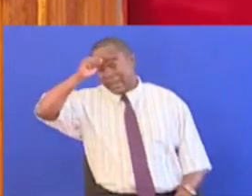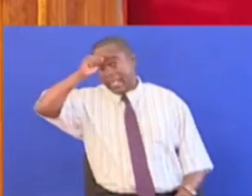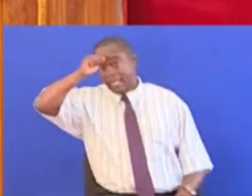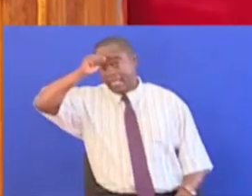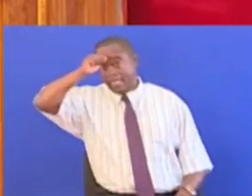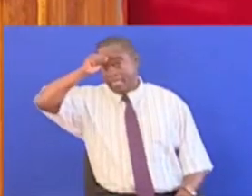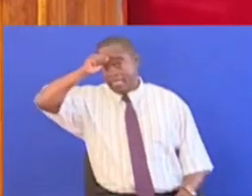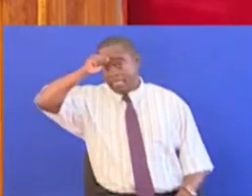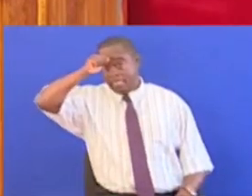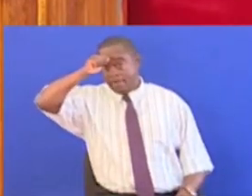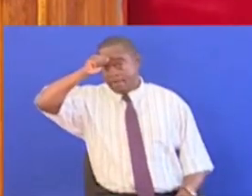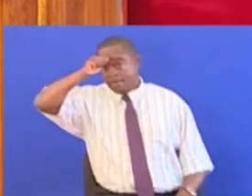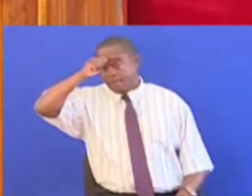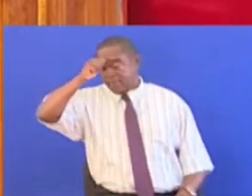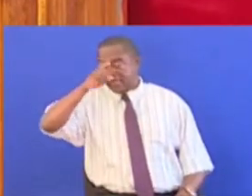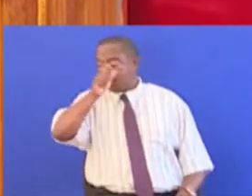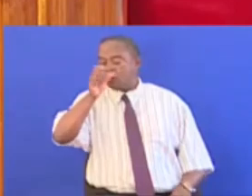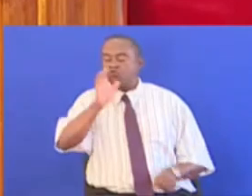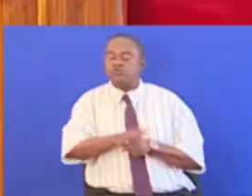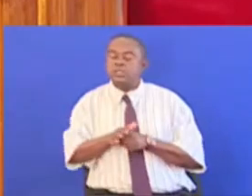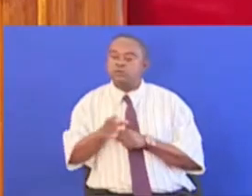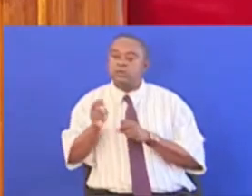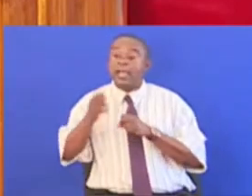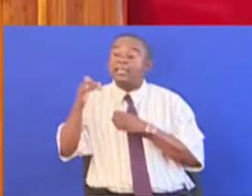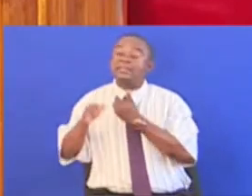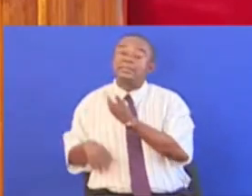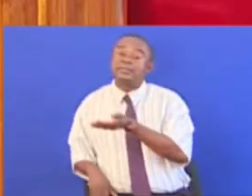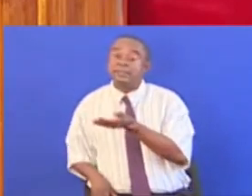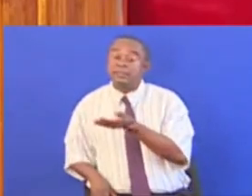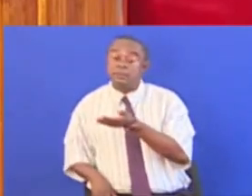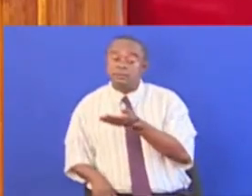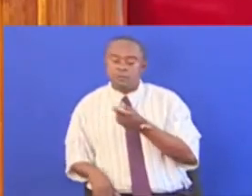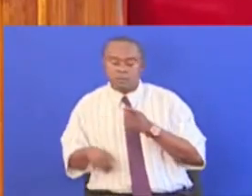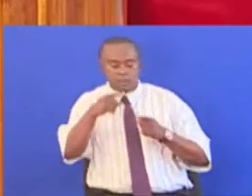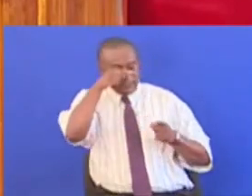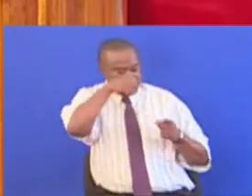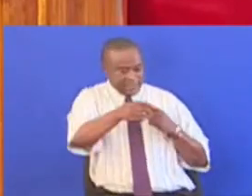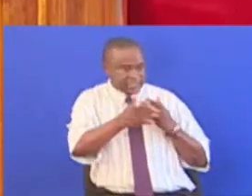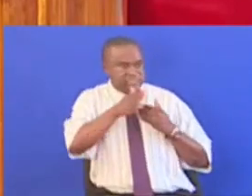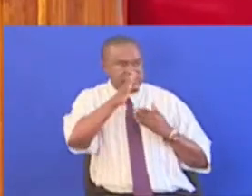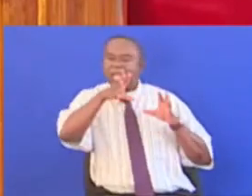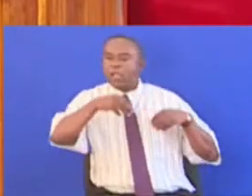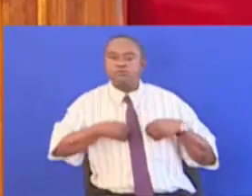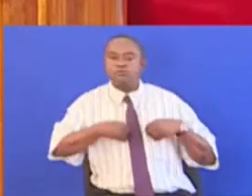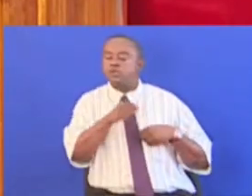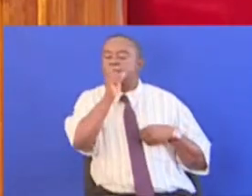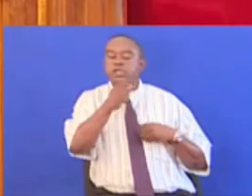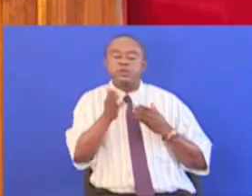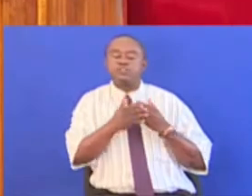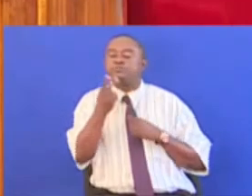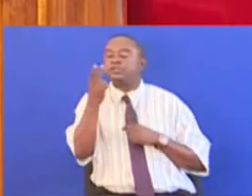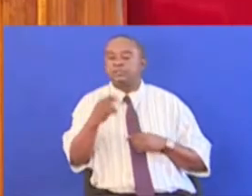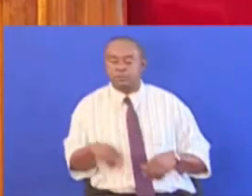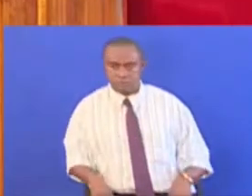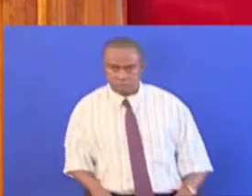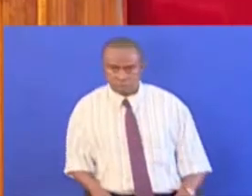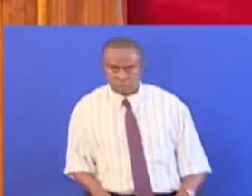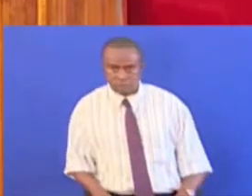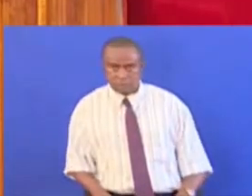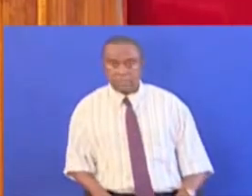India, India ina diaspora wengi sana nje. Lakini katika katiba yake imekataza kabisa uraia pacha, lakini imekuja na